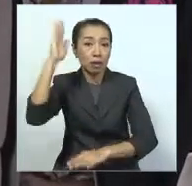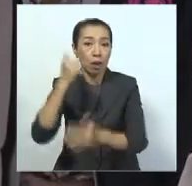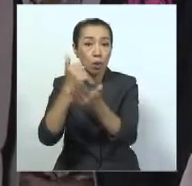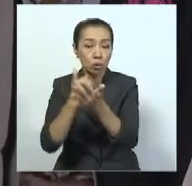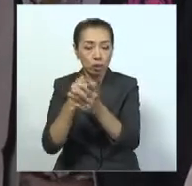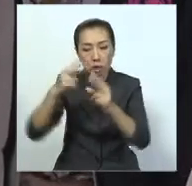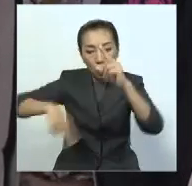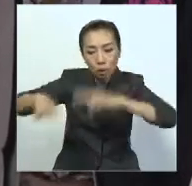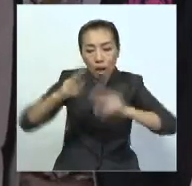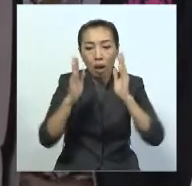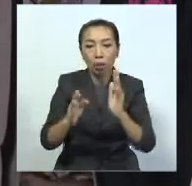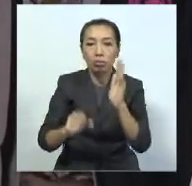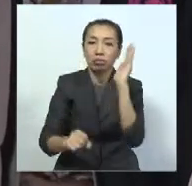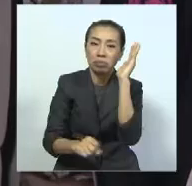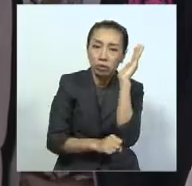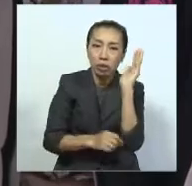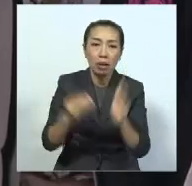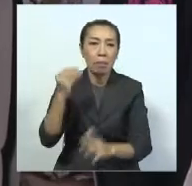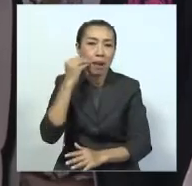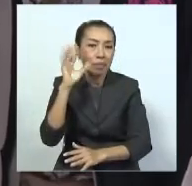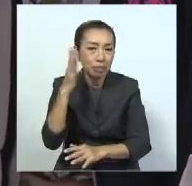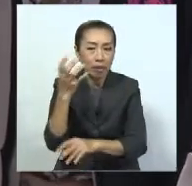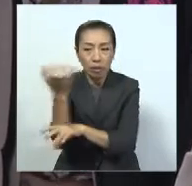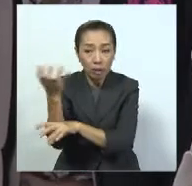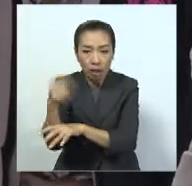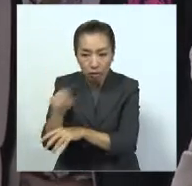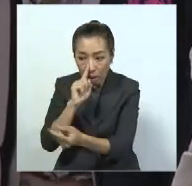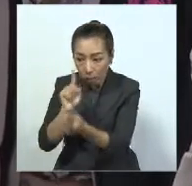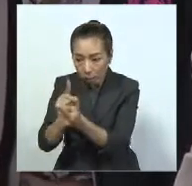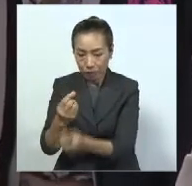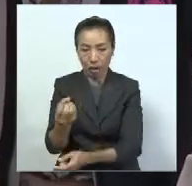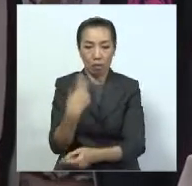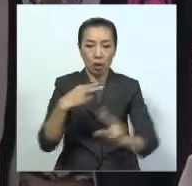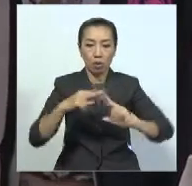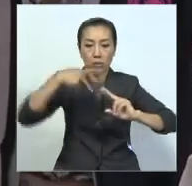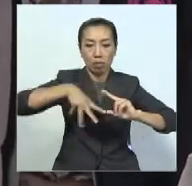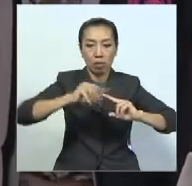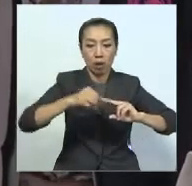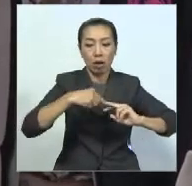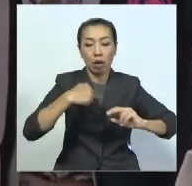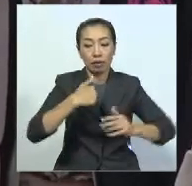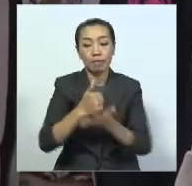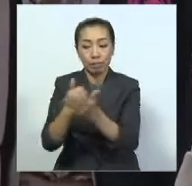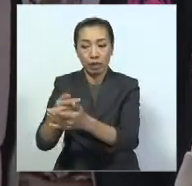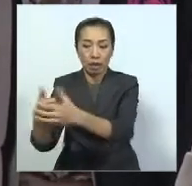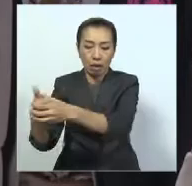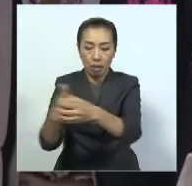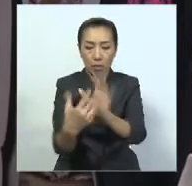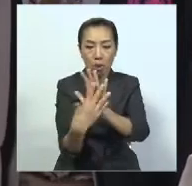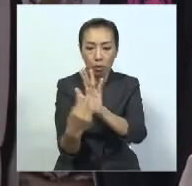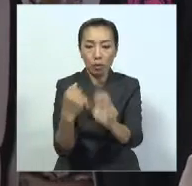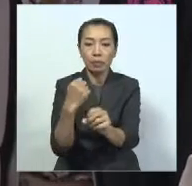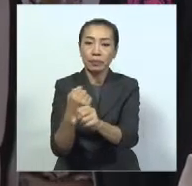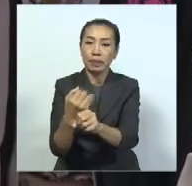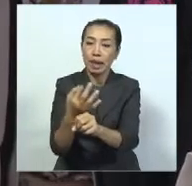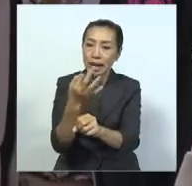การดูแลกลุ่มเหล่านี้ด้วยแล้วก็แจ้งเบาะแสให้เราด้วยนะคะเพื่อที่จะพัฒนาคุณภาพชีวิตของคนกลุ่มเป้าหมายเหล่านี้เนี่ยได้อย่างยั่งยืนแล้วก็ถาว